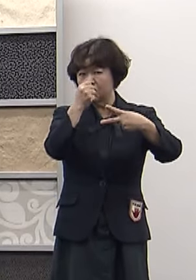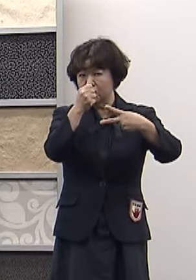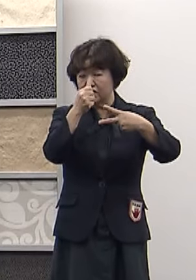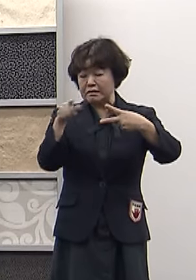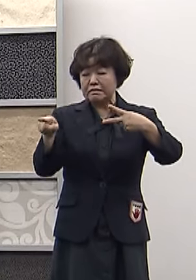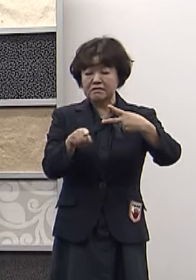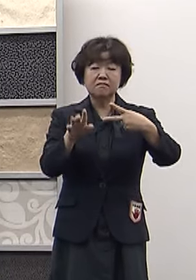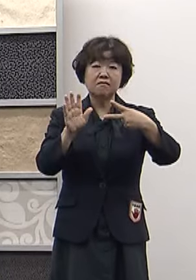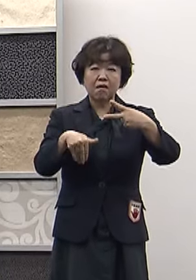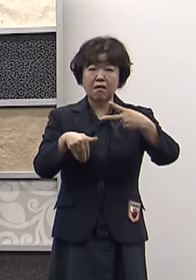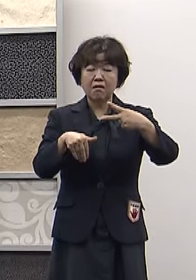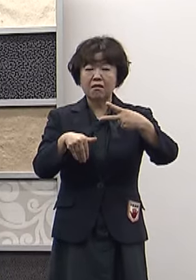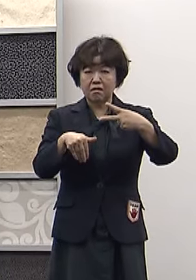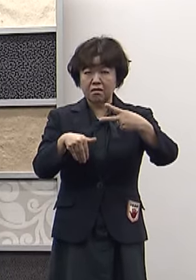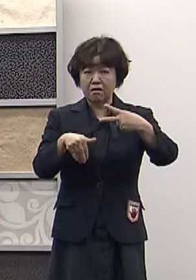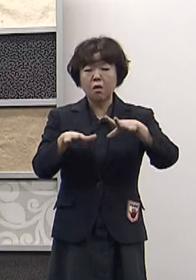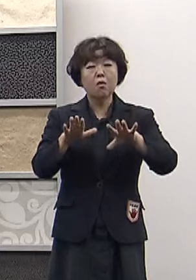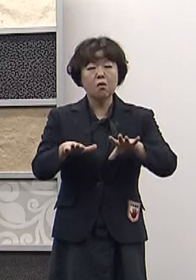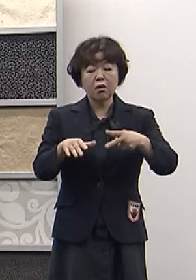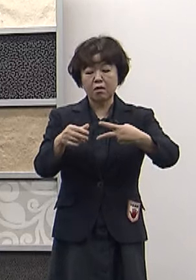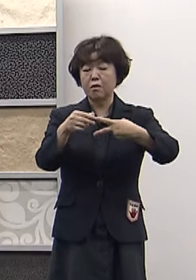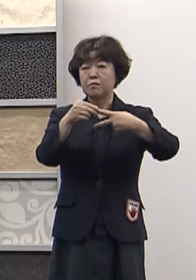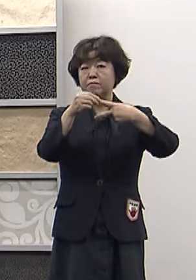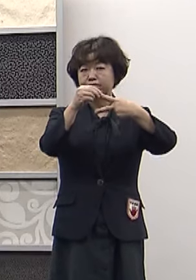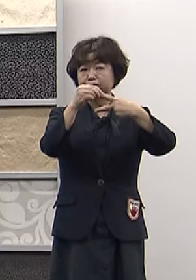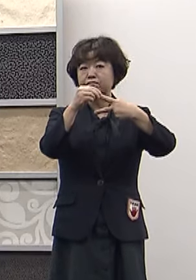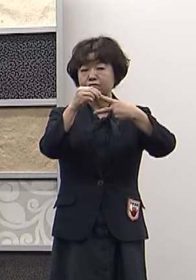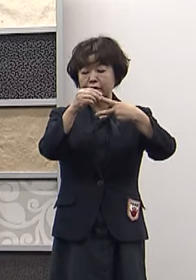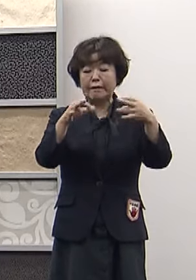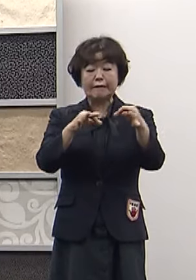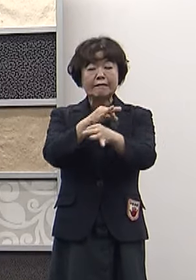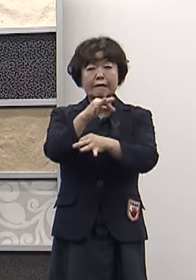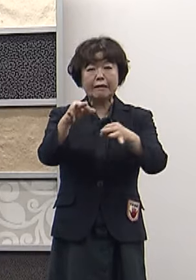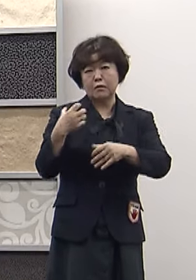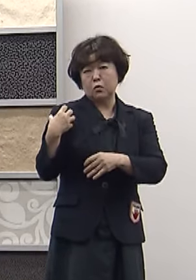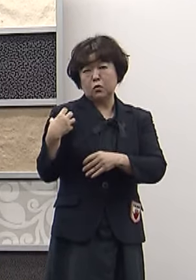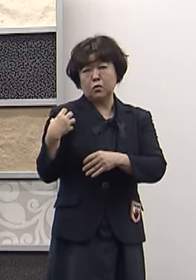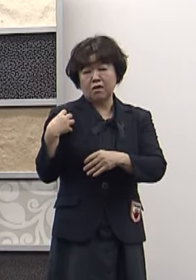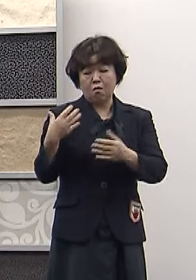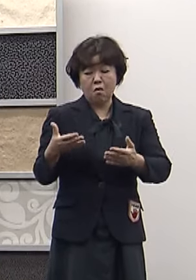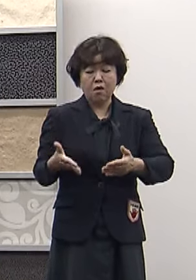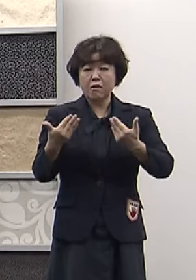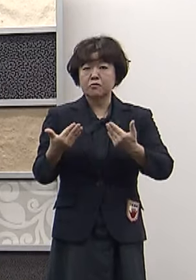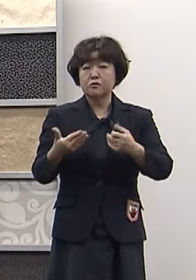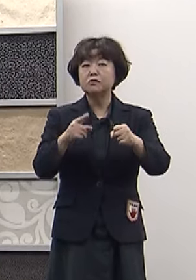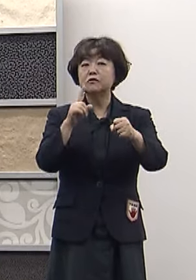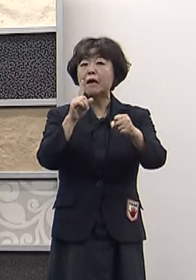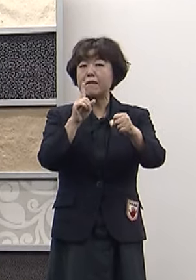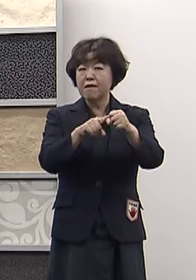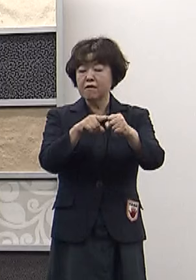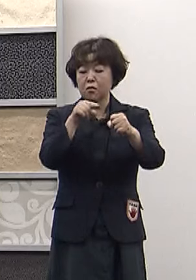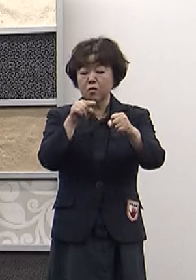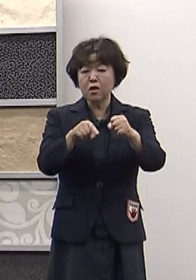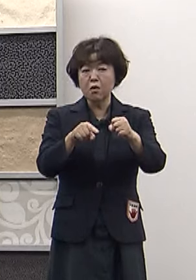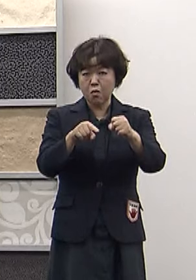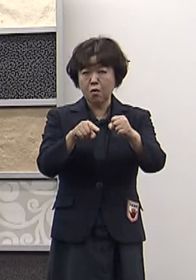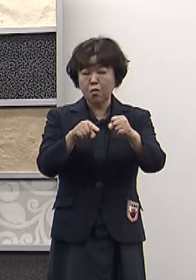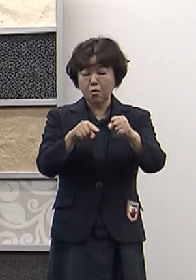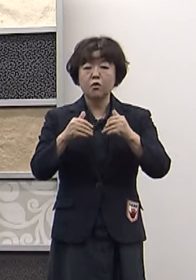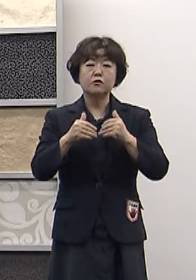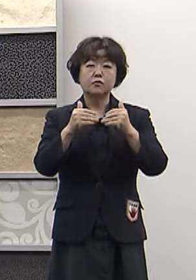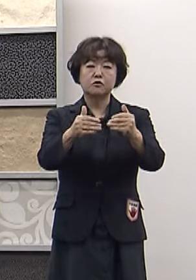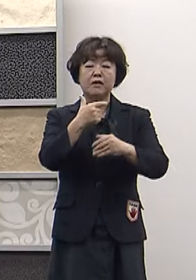であります。そのため今般は経済的負担の軽減、これを中心に施策を講じてまいります